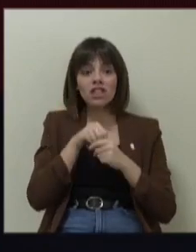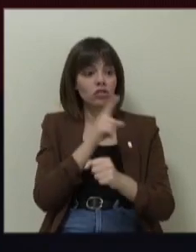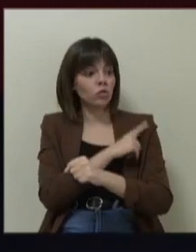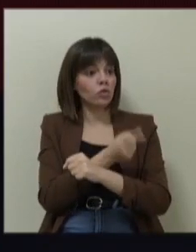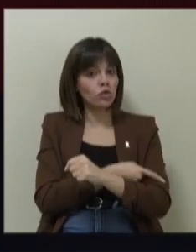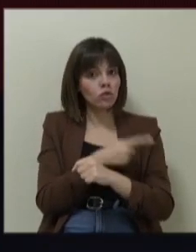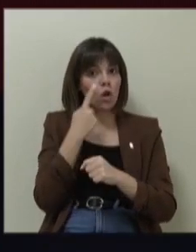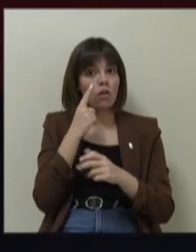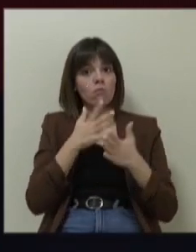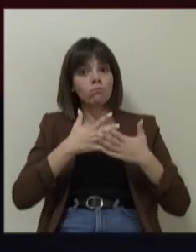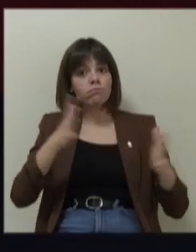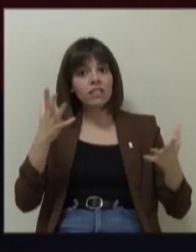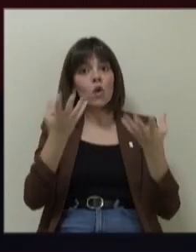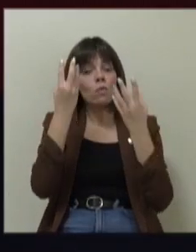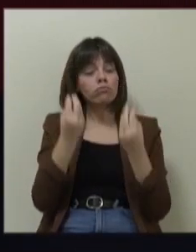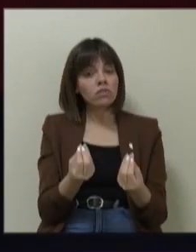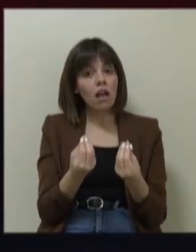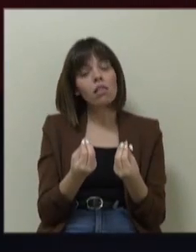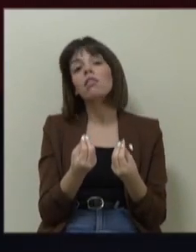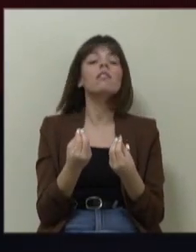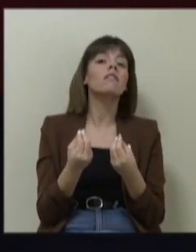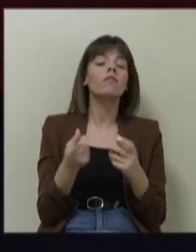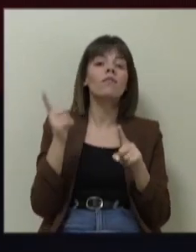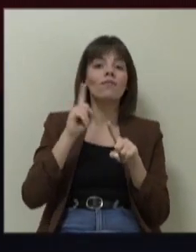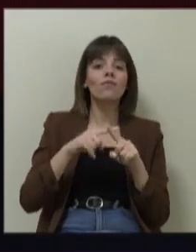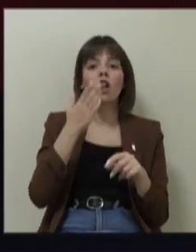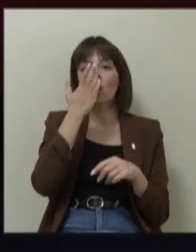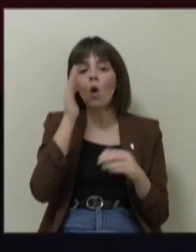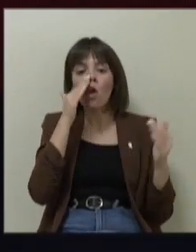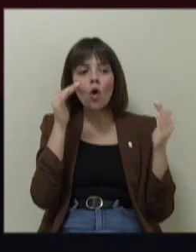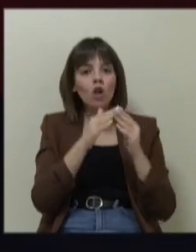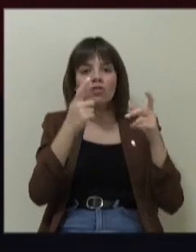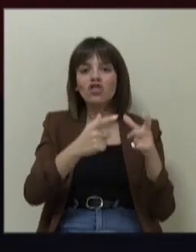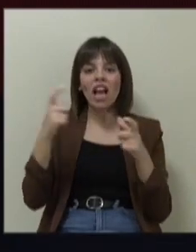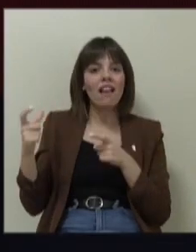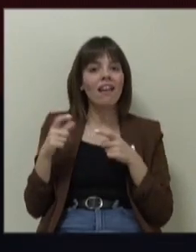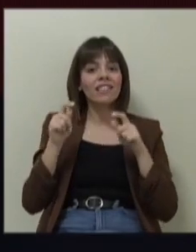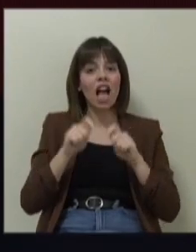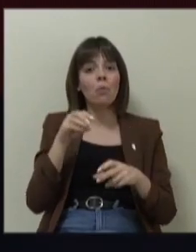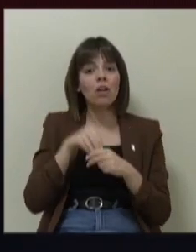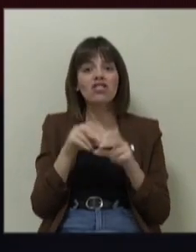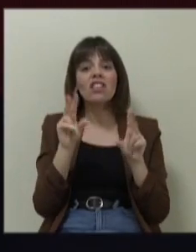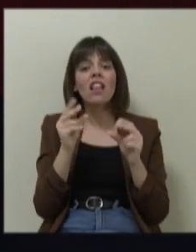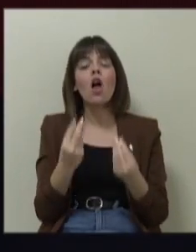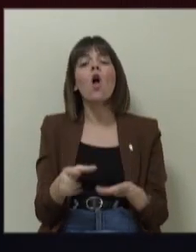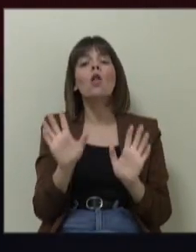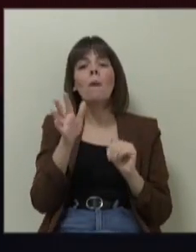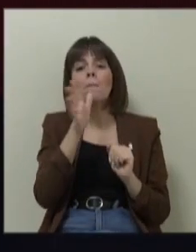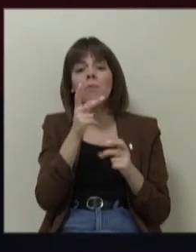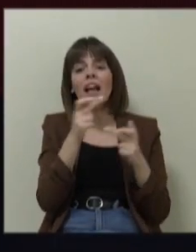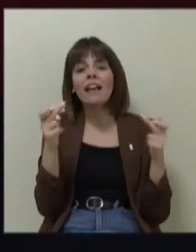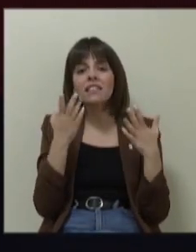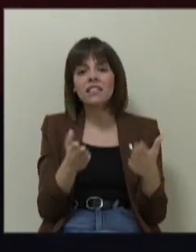dirençli, görkemli, güzel ve doğayla uyumlu şehirler yaratmamız için yeterli olmuyor. Bilgilerimiz